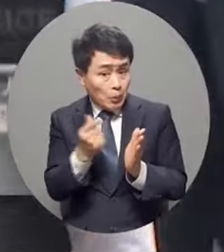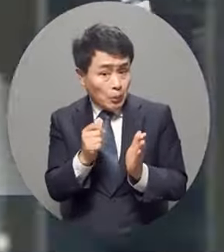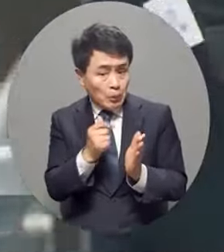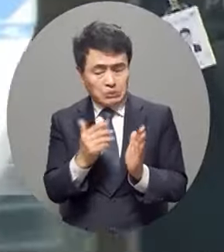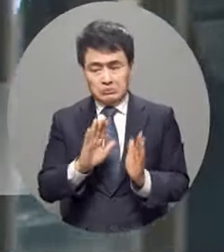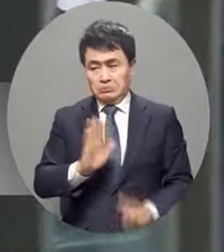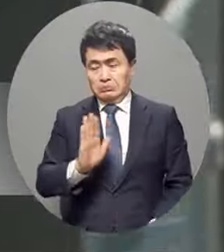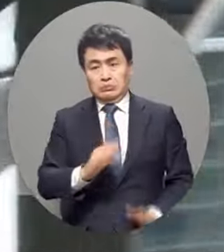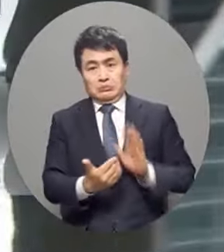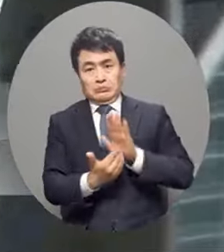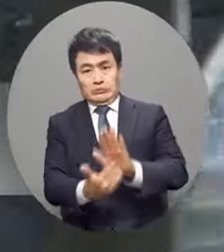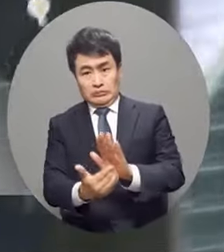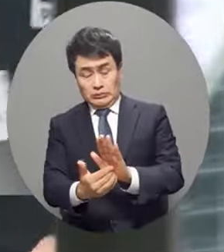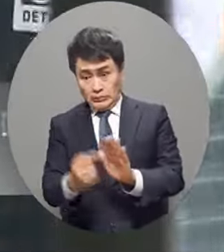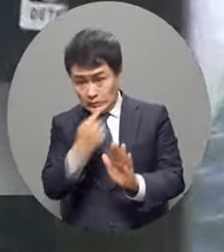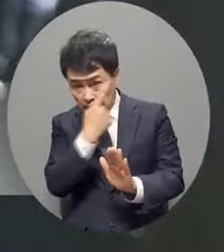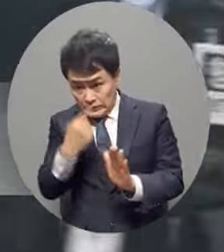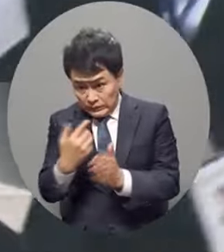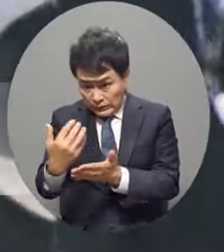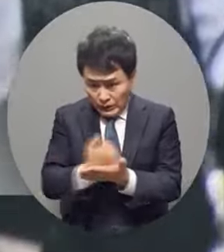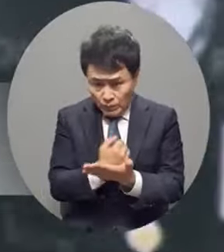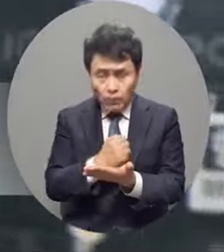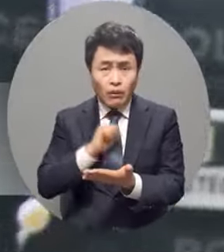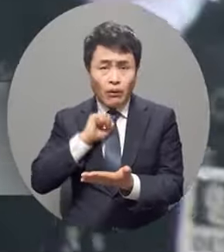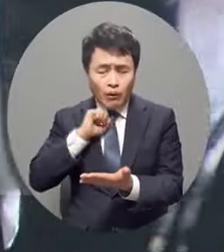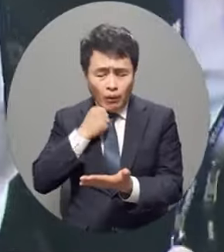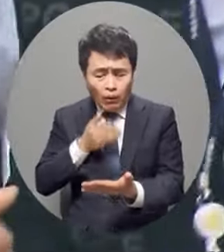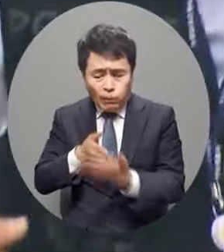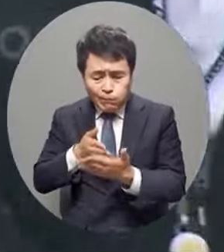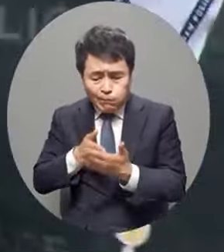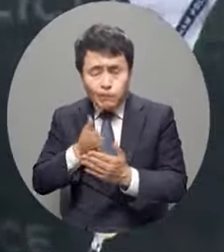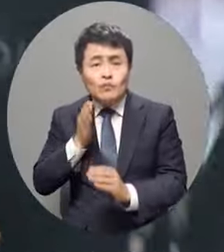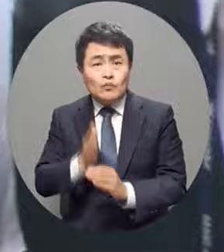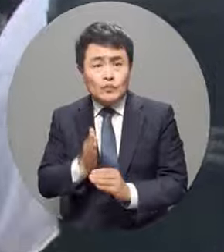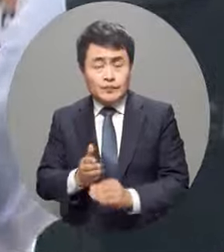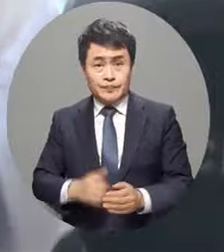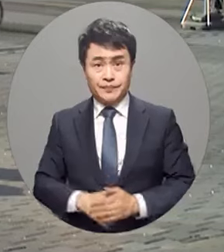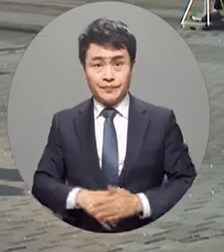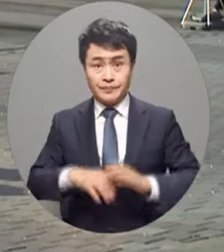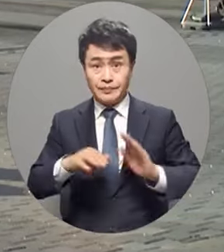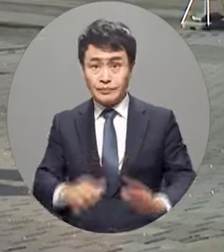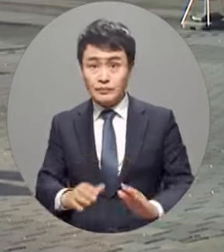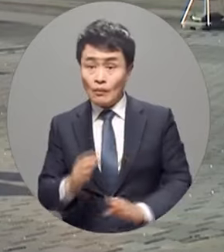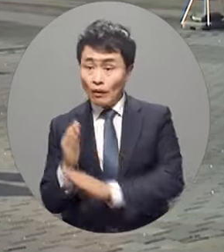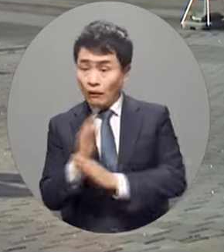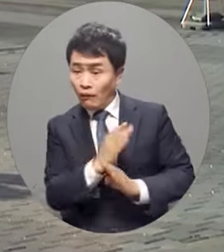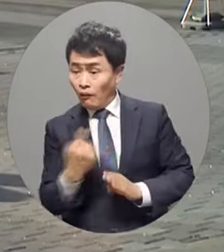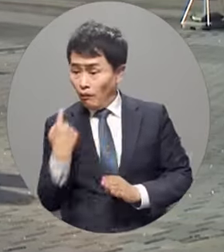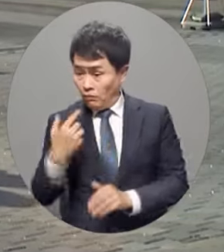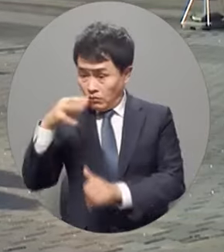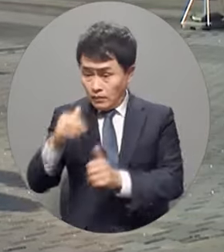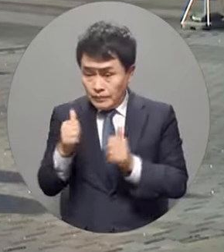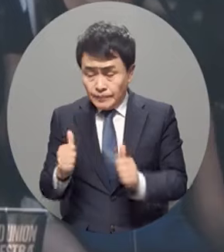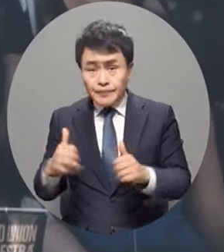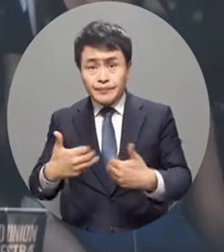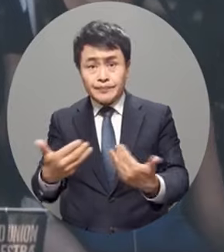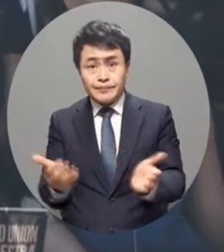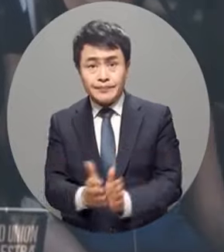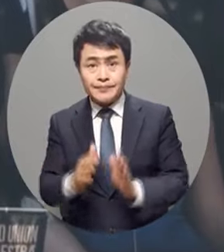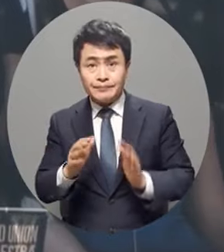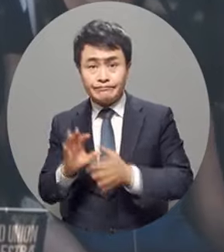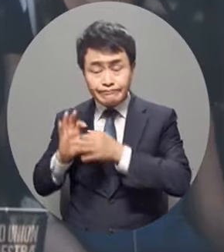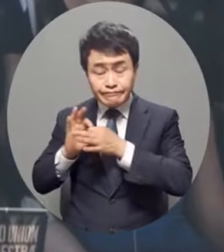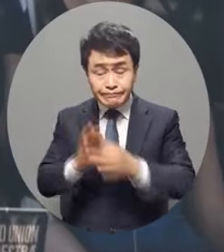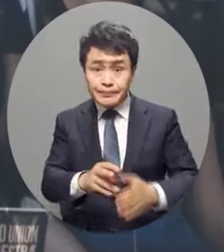거부하고 있어 관련 증거 확보에 어려움을 겪는 것으로 알려졌습니다 한편 어제 영장 실질 심사를 받으며 진행